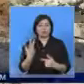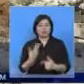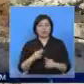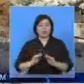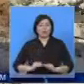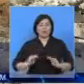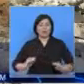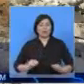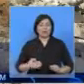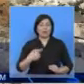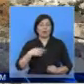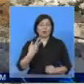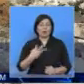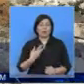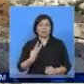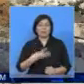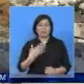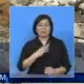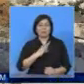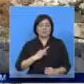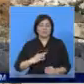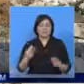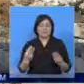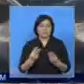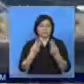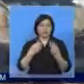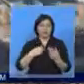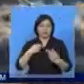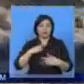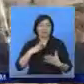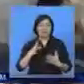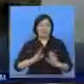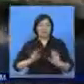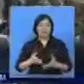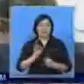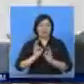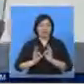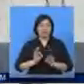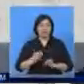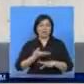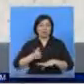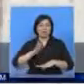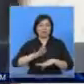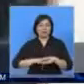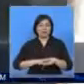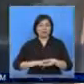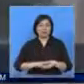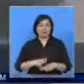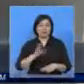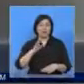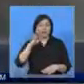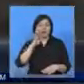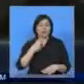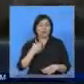бала. Денесінің 30-45% күйіп қалған. Дәргерлер жағдайлары тұрақты ауыр деп отыр. Ал апалы сіңілі екі